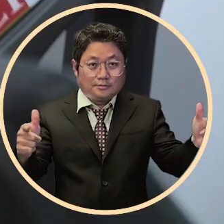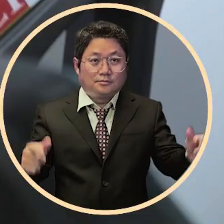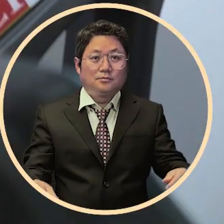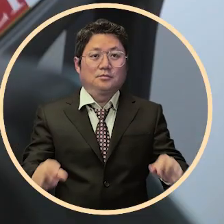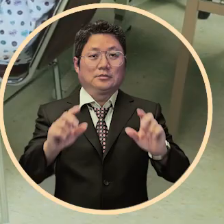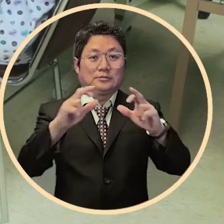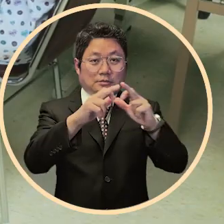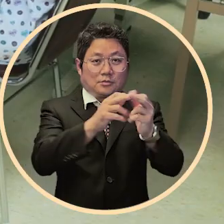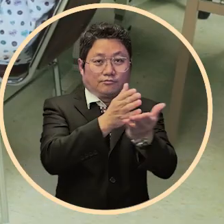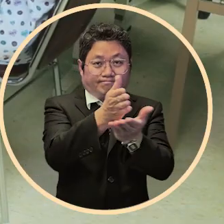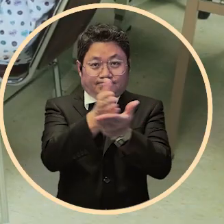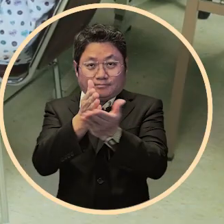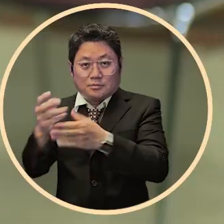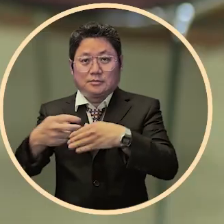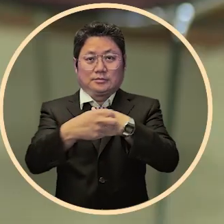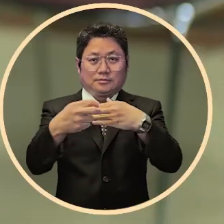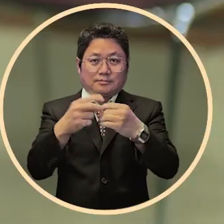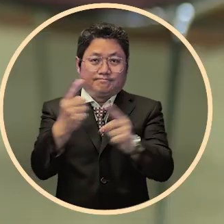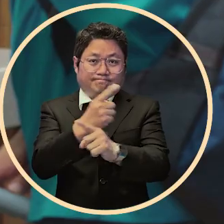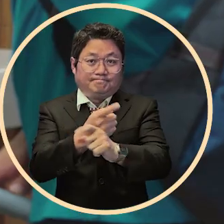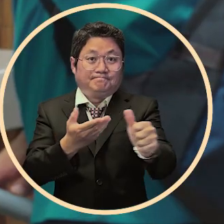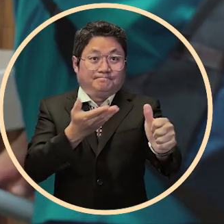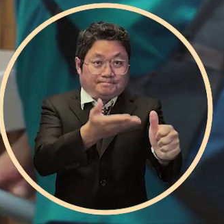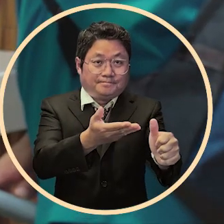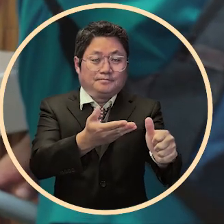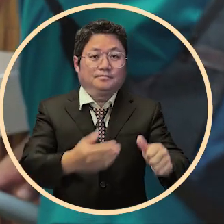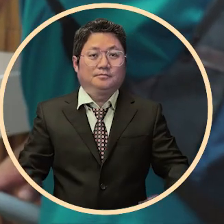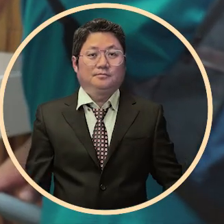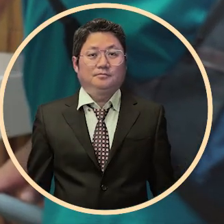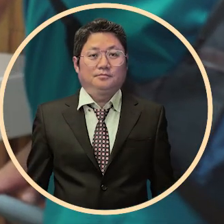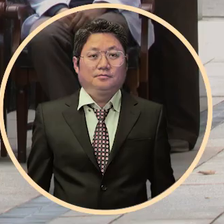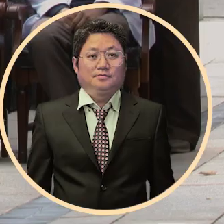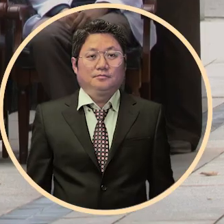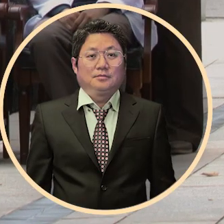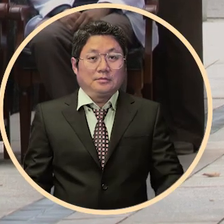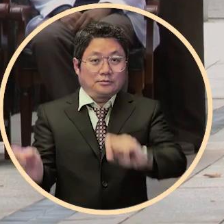운동재활 등 장애 유형별 세분화된 진료를 제공하고